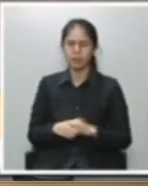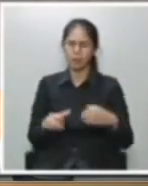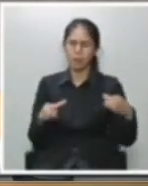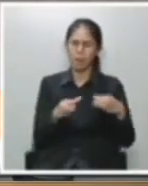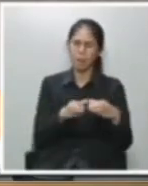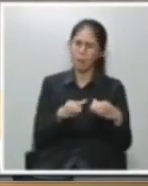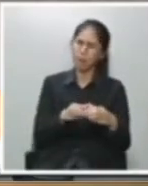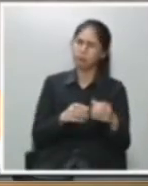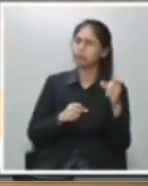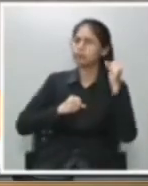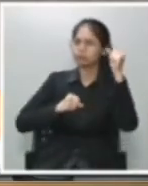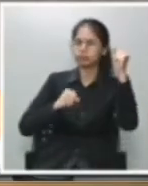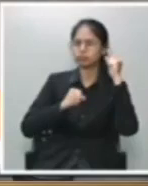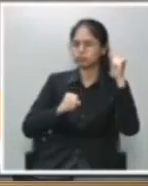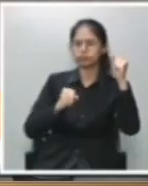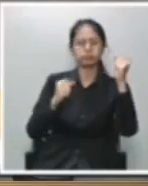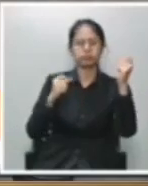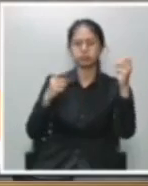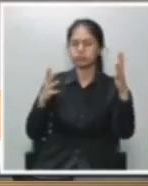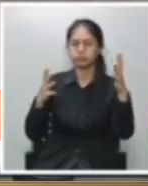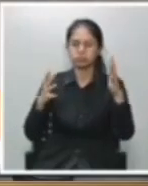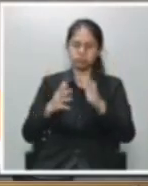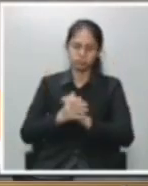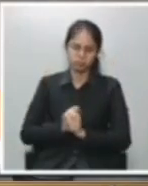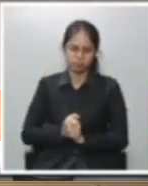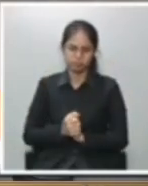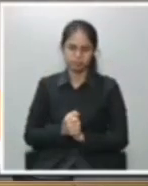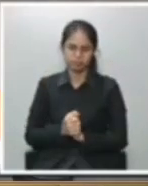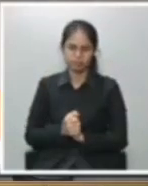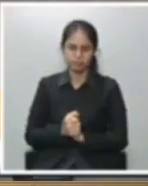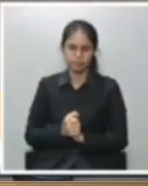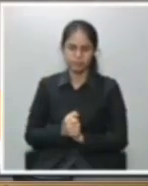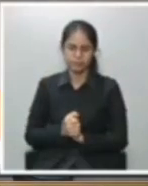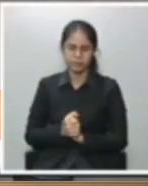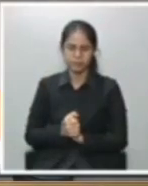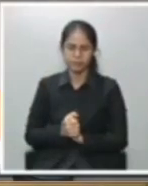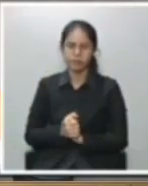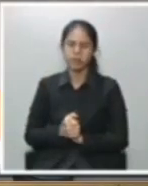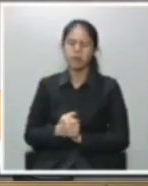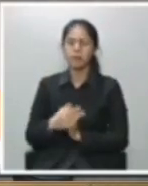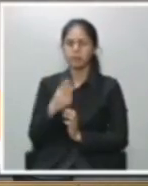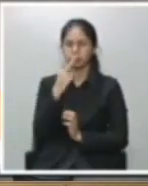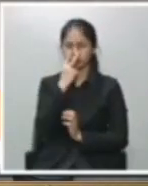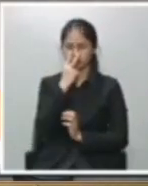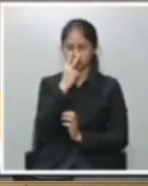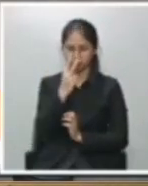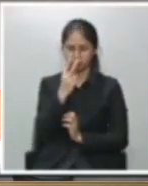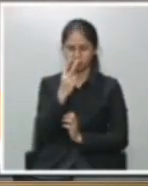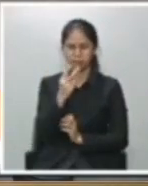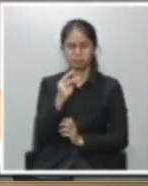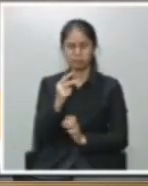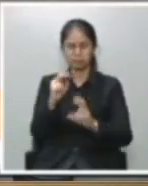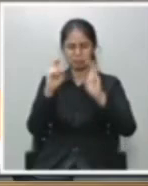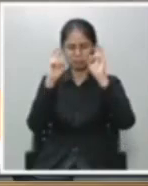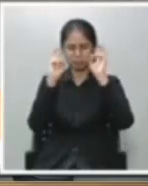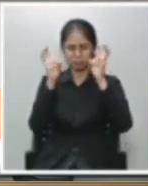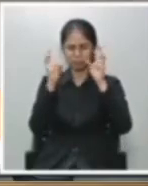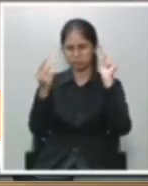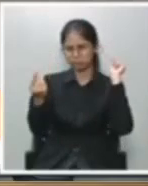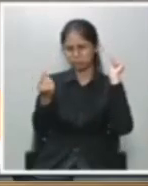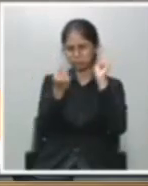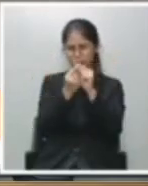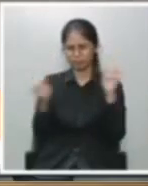จึงไม่มีในขณะนี้ท่านประธานครับผมพูดเรื่องนี้เขาทำลายอะไรไปบ้